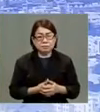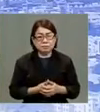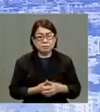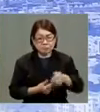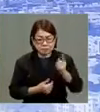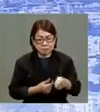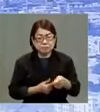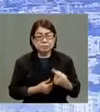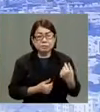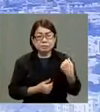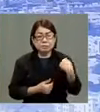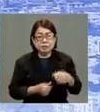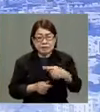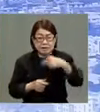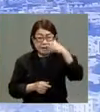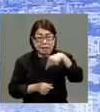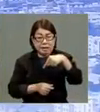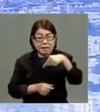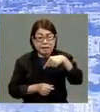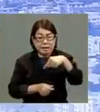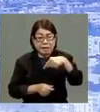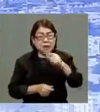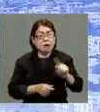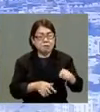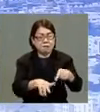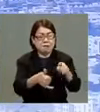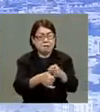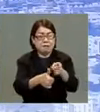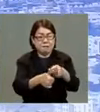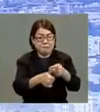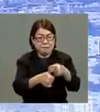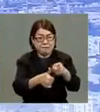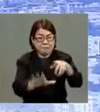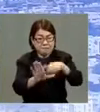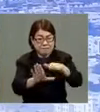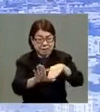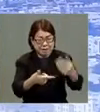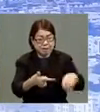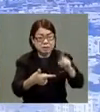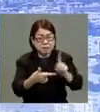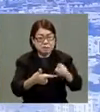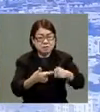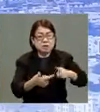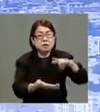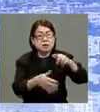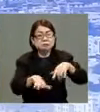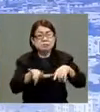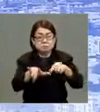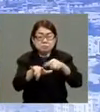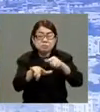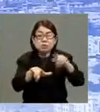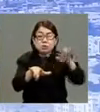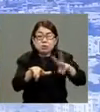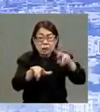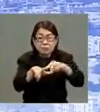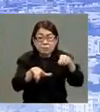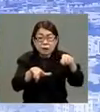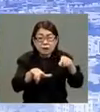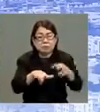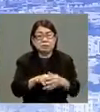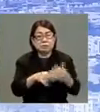ถานที่ที่รองรับนะครับเอ้ามีเครื่องบินก่อนครับต้องมีเครื่องบินนะครับที่จะบินกลับมาซึ่งตอนนี้หลายประเทศ